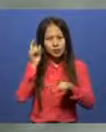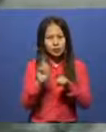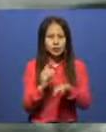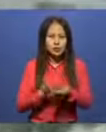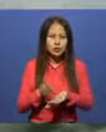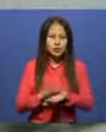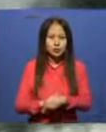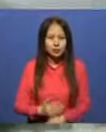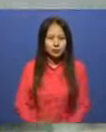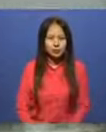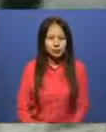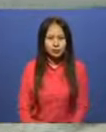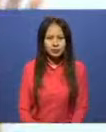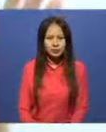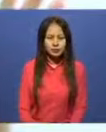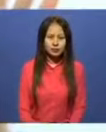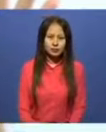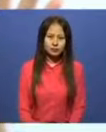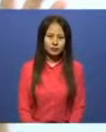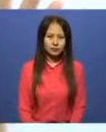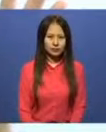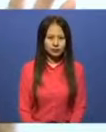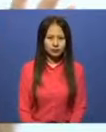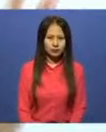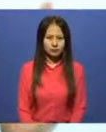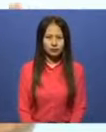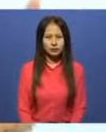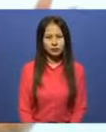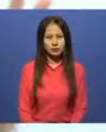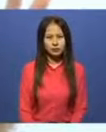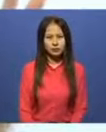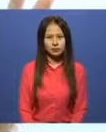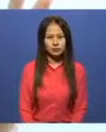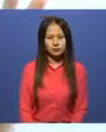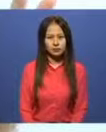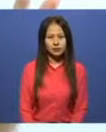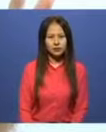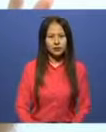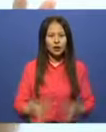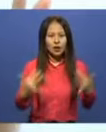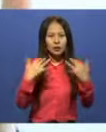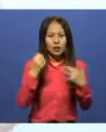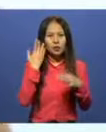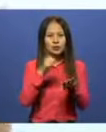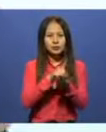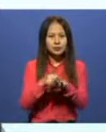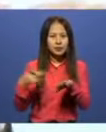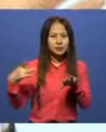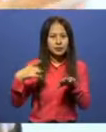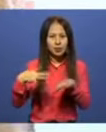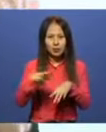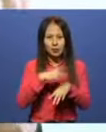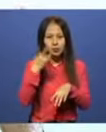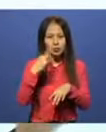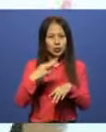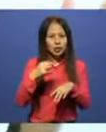ауыр, дейді атай. Снаряд вот танку бьет, он не пробивает. Жау біздің танкілерге оқты қарша боротатын, бірақ